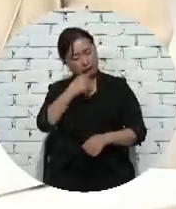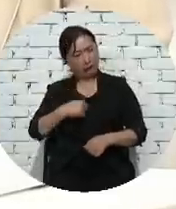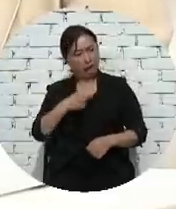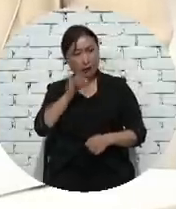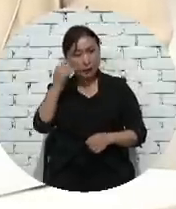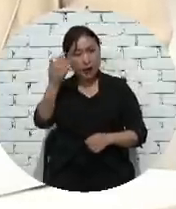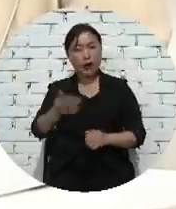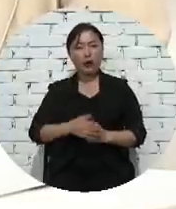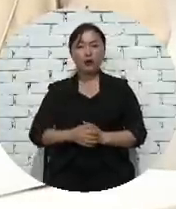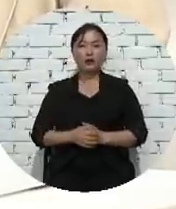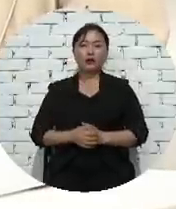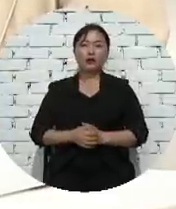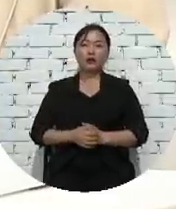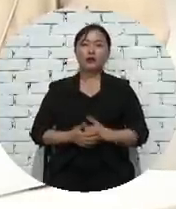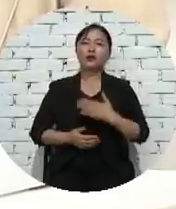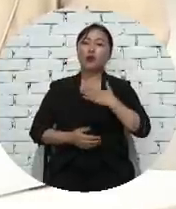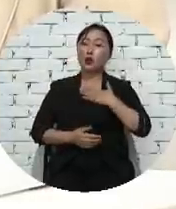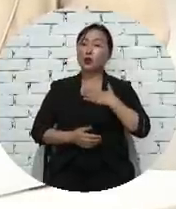없으십니까? 저는